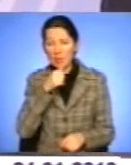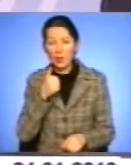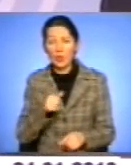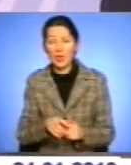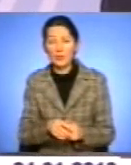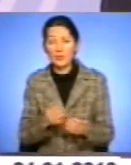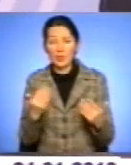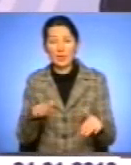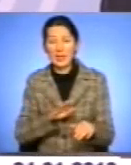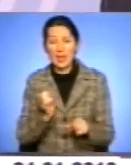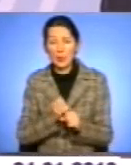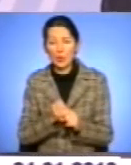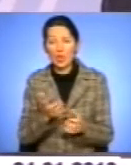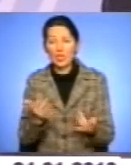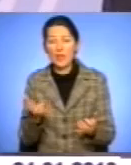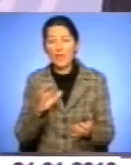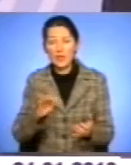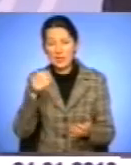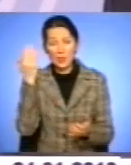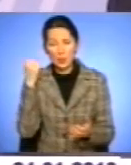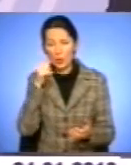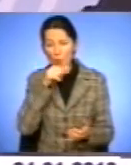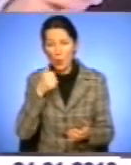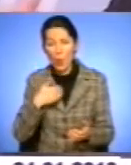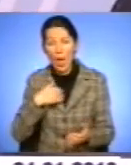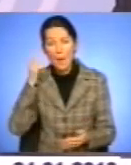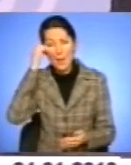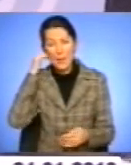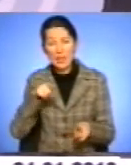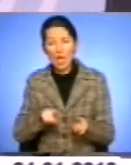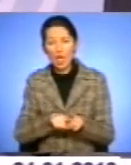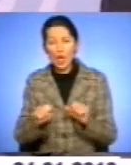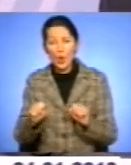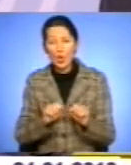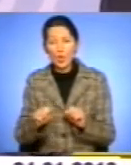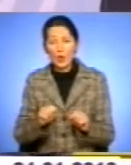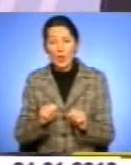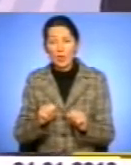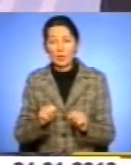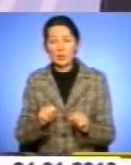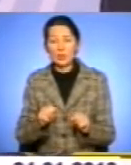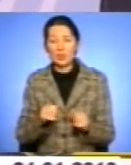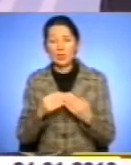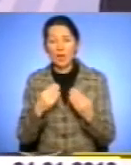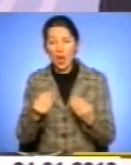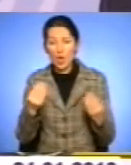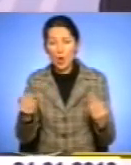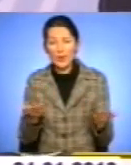будинків застарілого житлового фонду та програму модернізації житла. Адже напрядка останнього плану, програму реформування ЖКГ